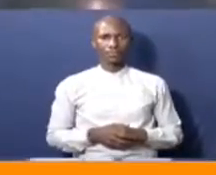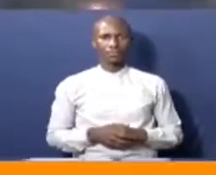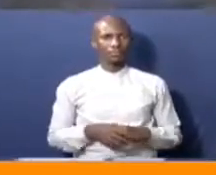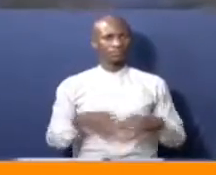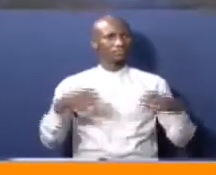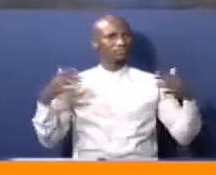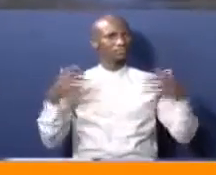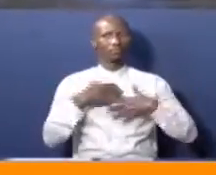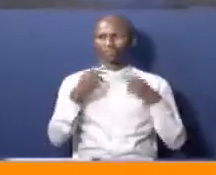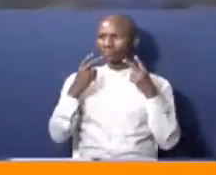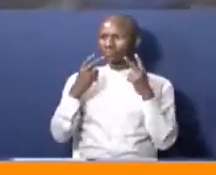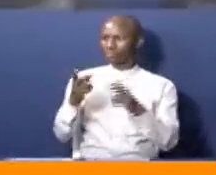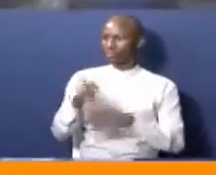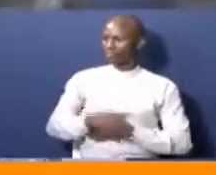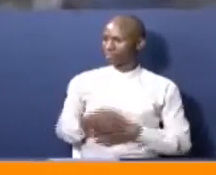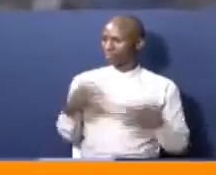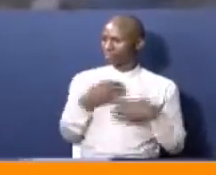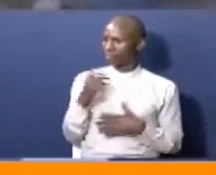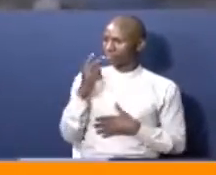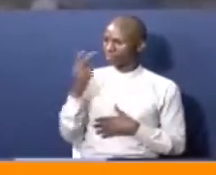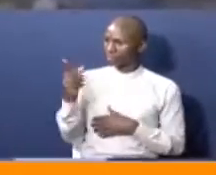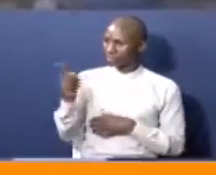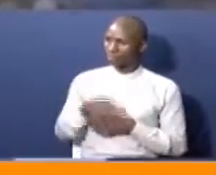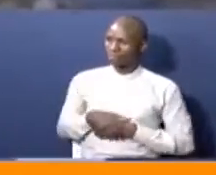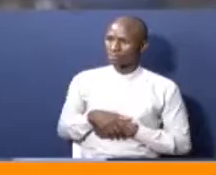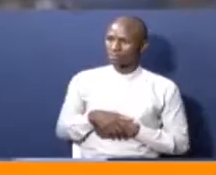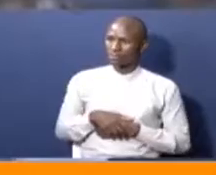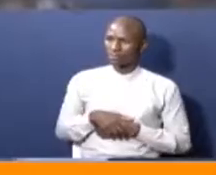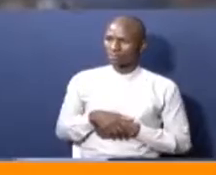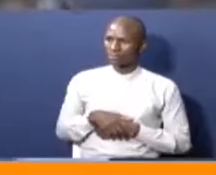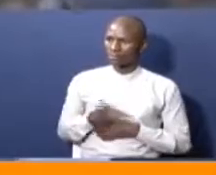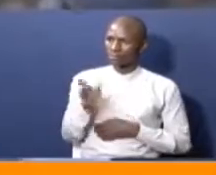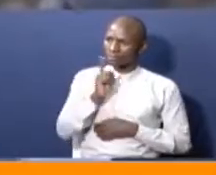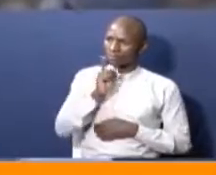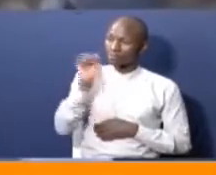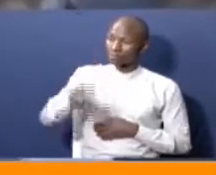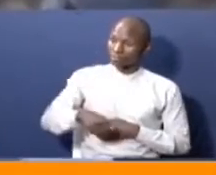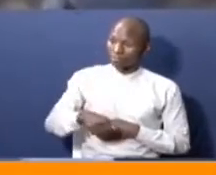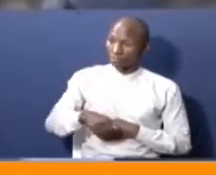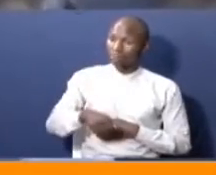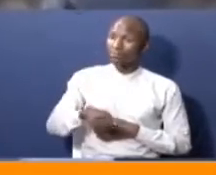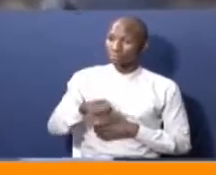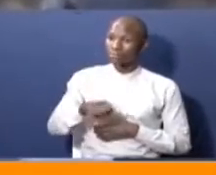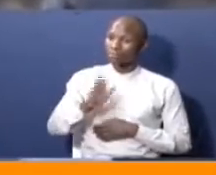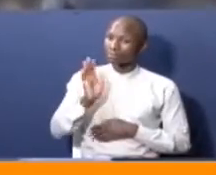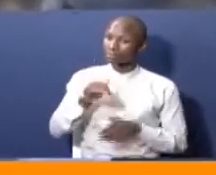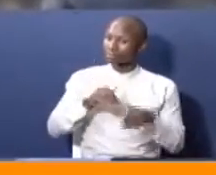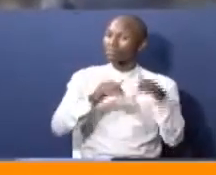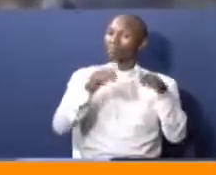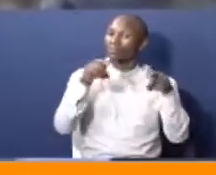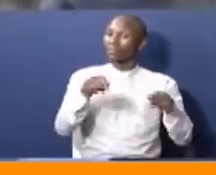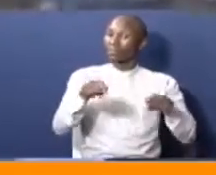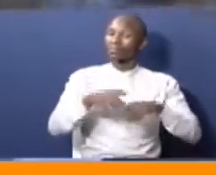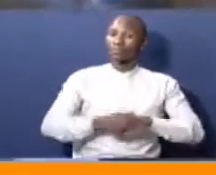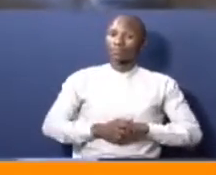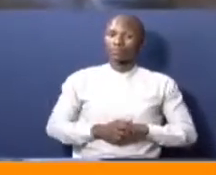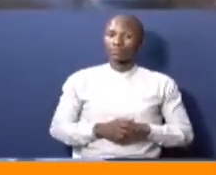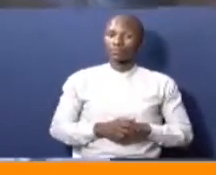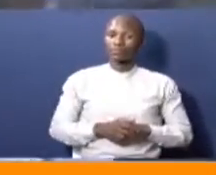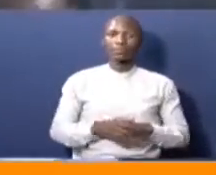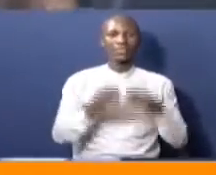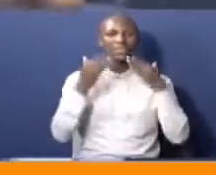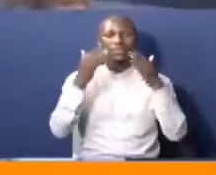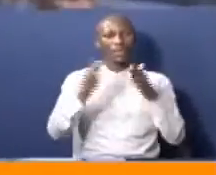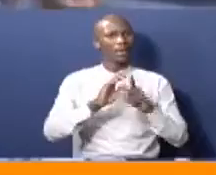Ayayayaya, hebu angalia hii jameni. Mpaka kesho, itaanzana naye saa hii.